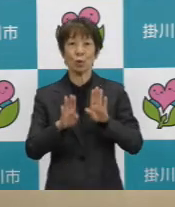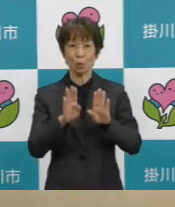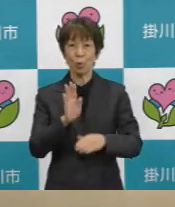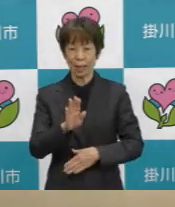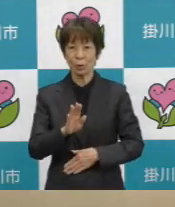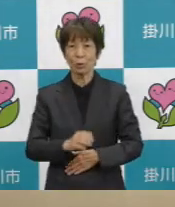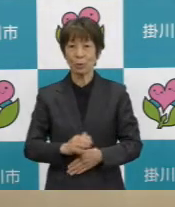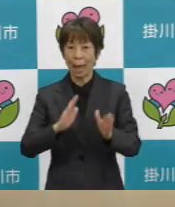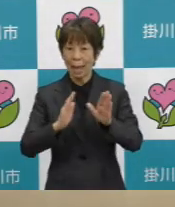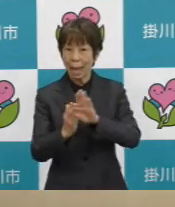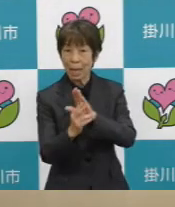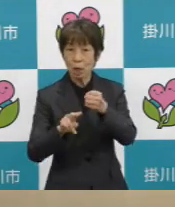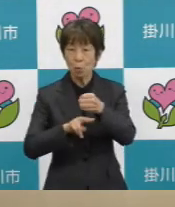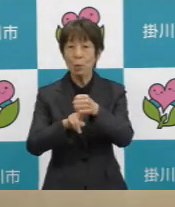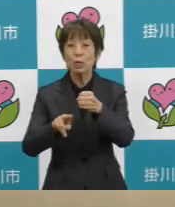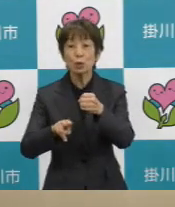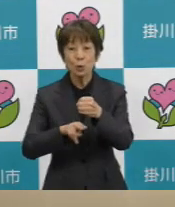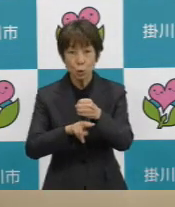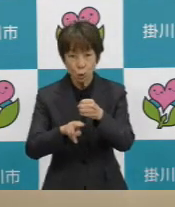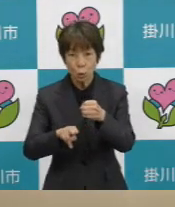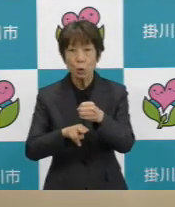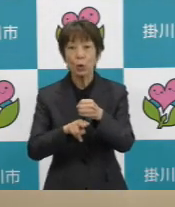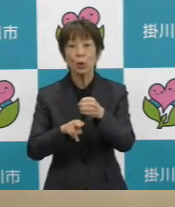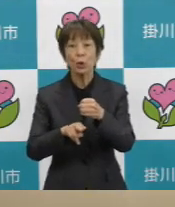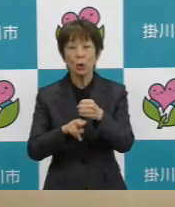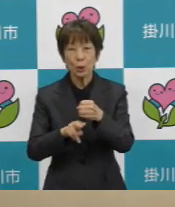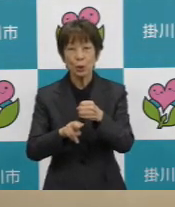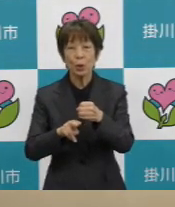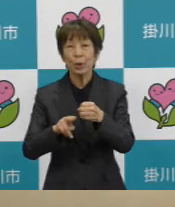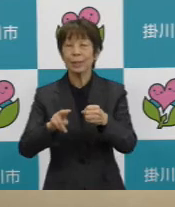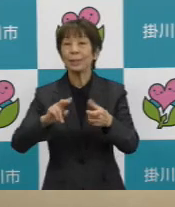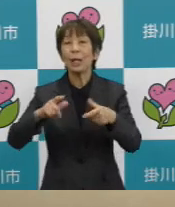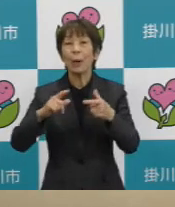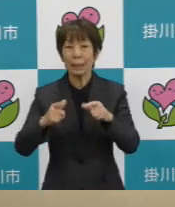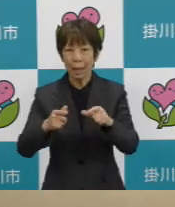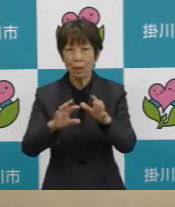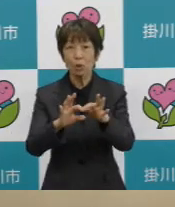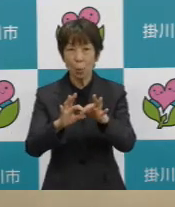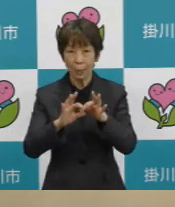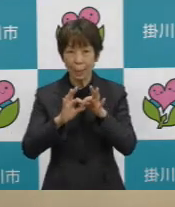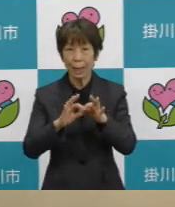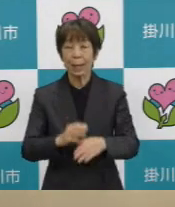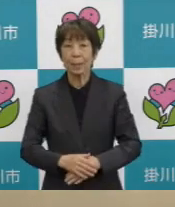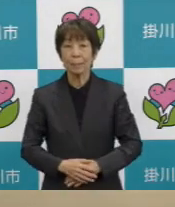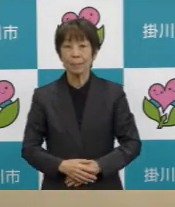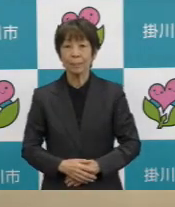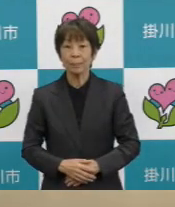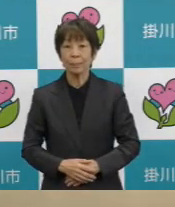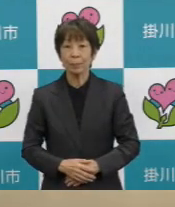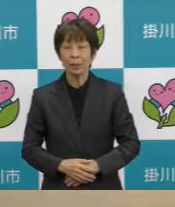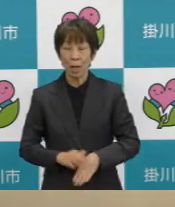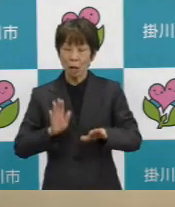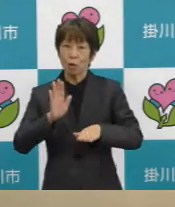変異ウイルスとかあるいはクラスターとか、そういう状況ではありませんので、これがどんどん増え